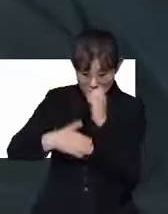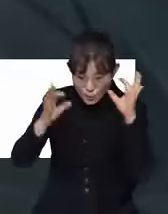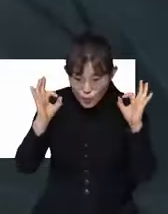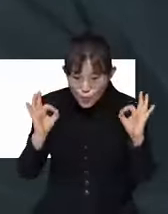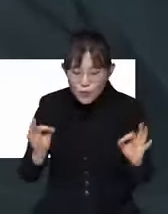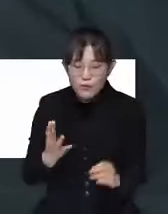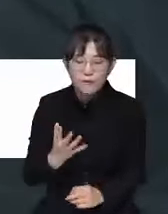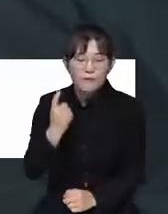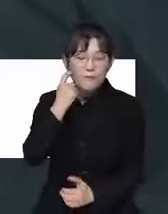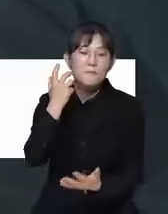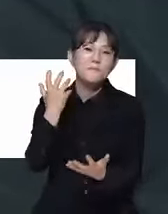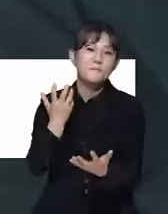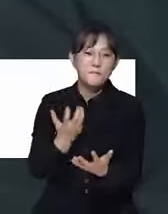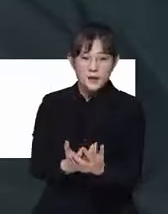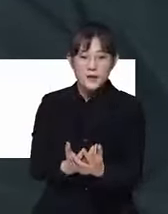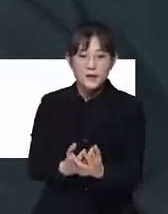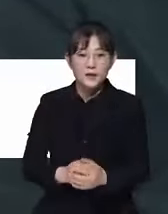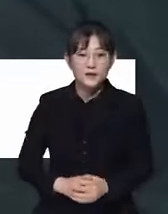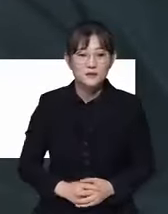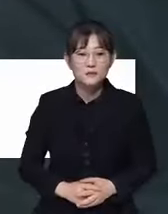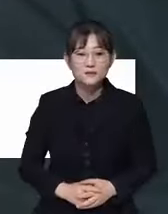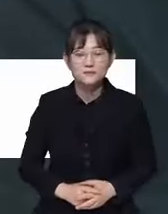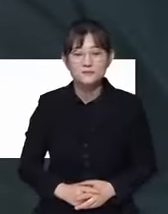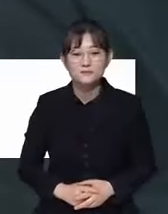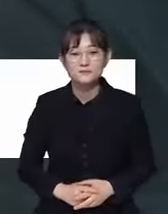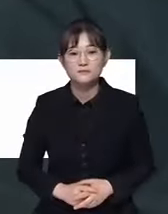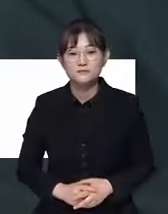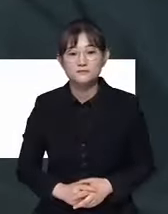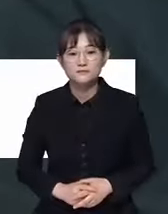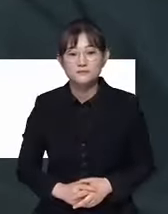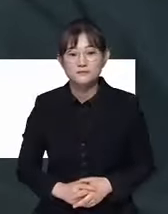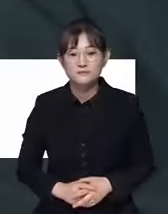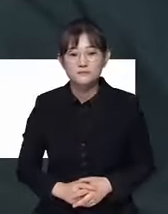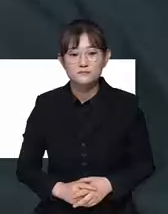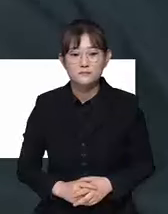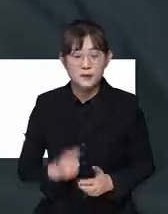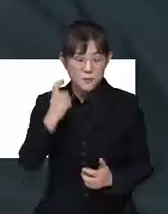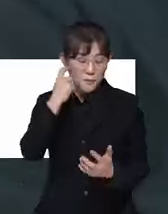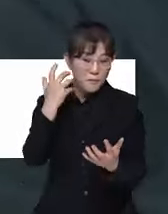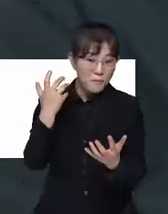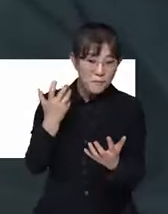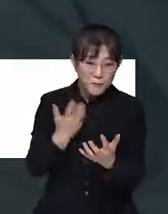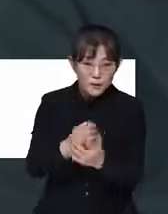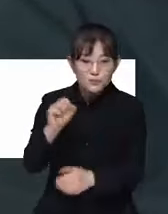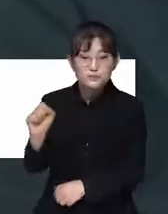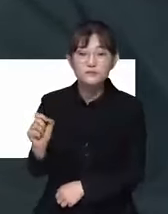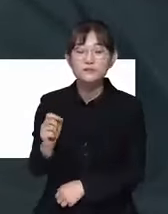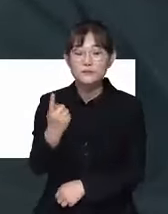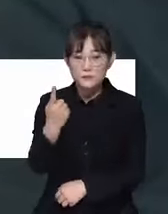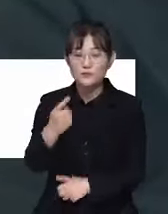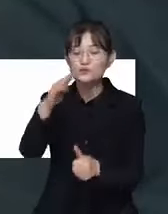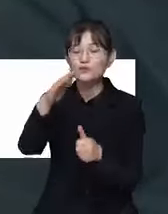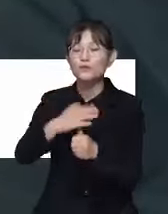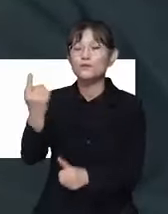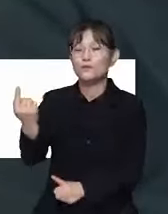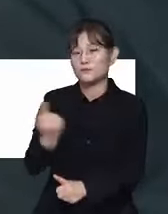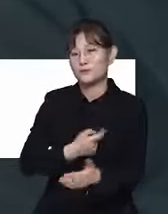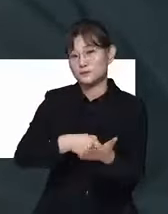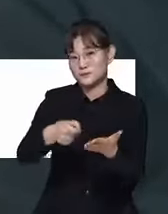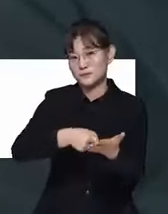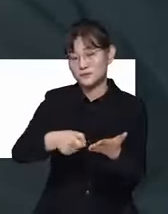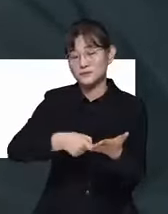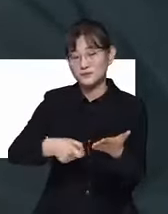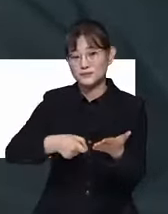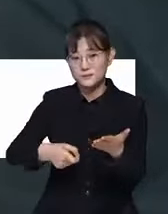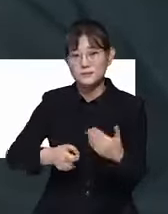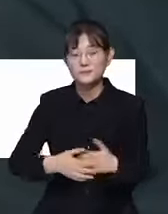받았대요 그가 그 아이가 한 말은 그러니까 그것이 하나의 동기가 돼